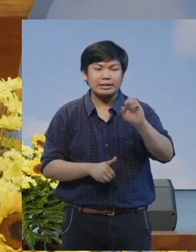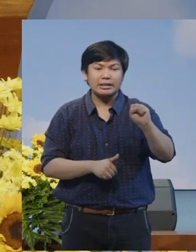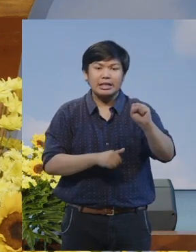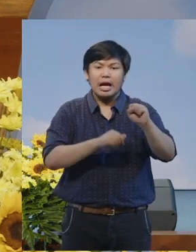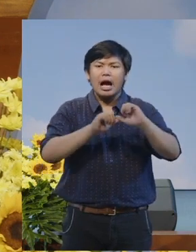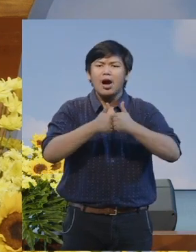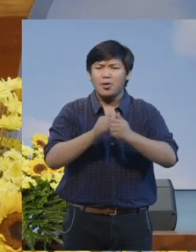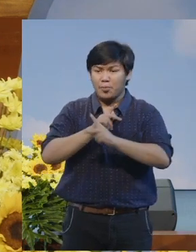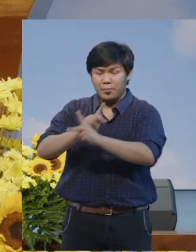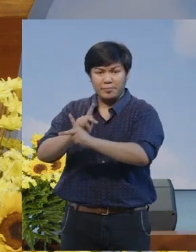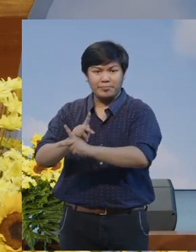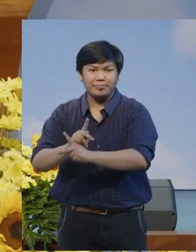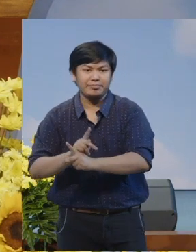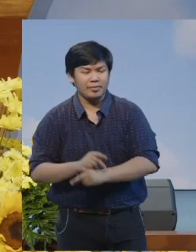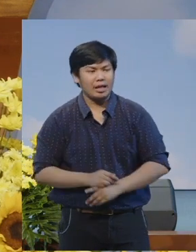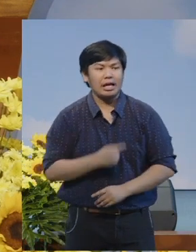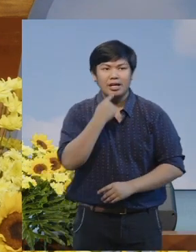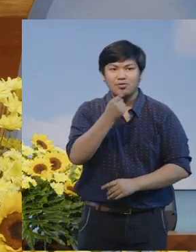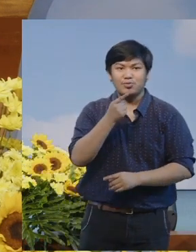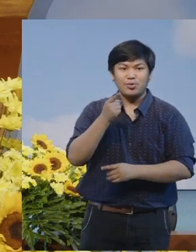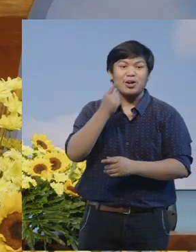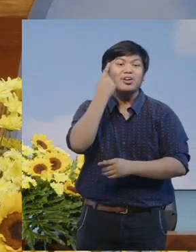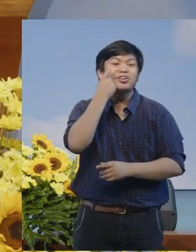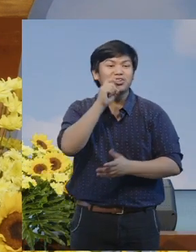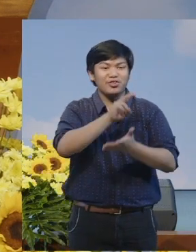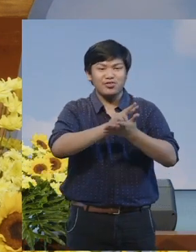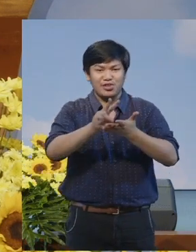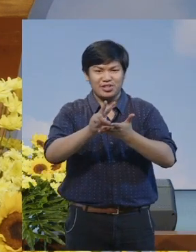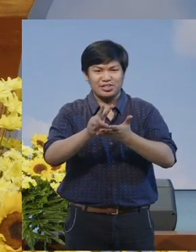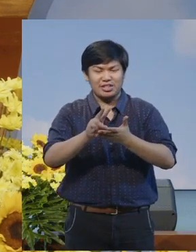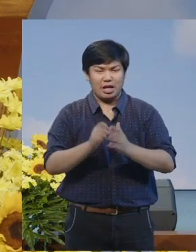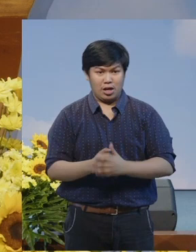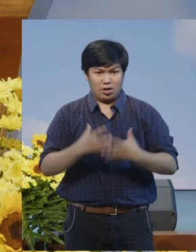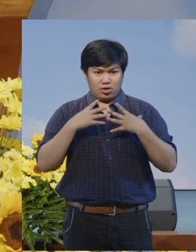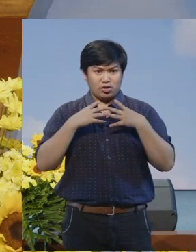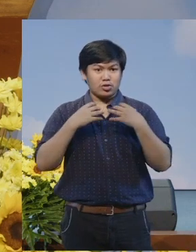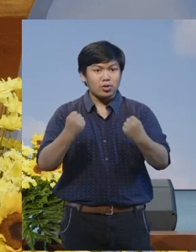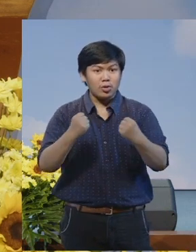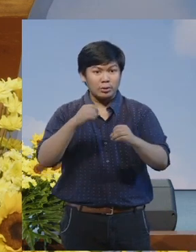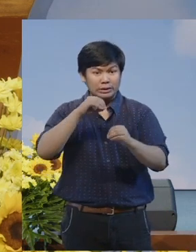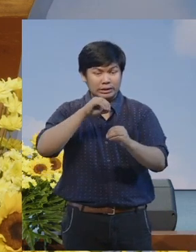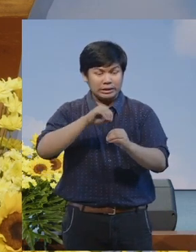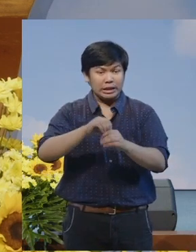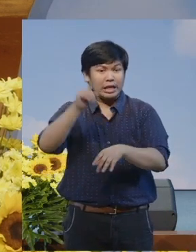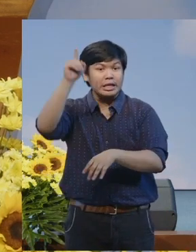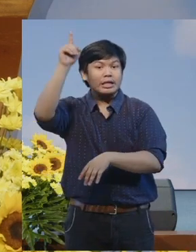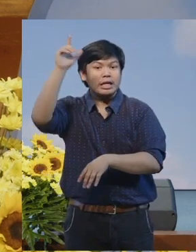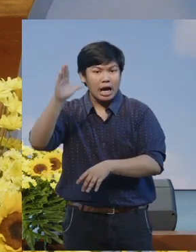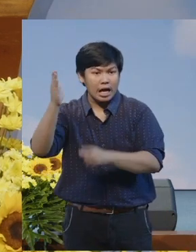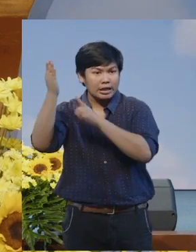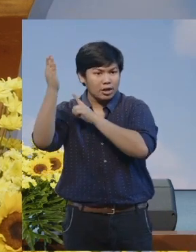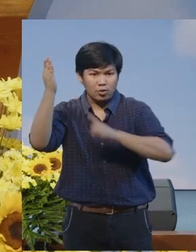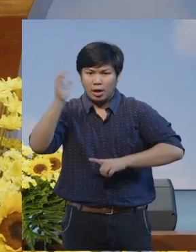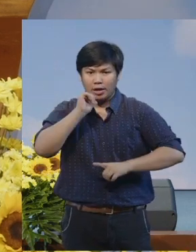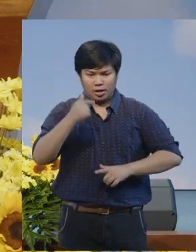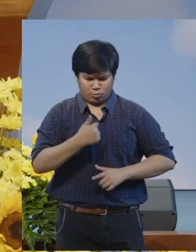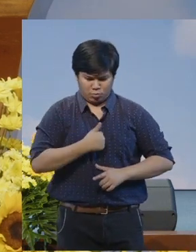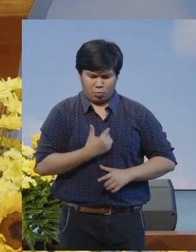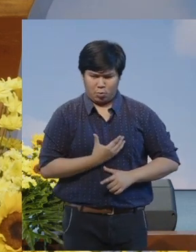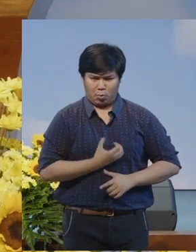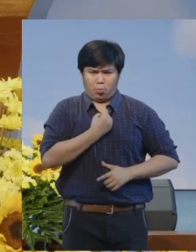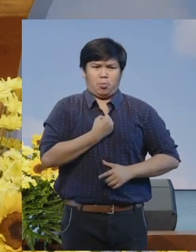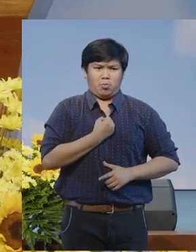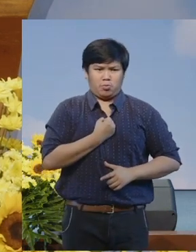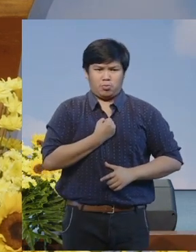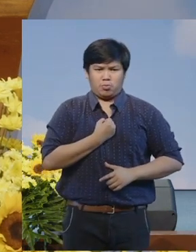Finally, be strong in the Lord. Hindi sa sarili nating lakas. In the Lord. Be strong in the